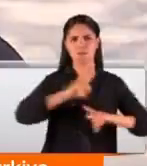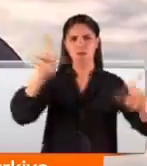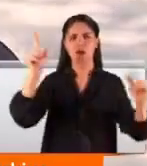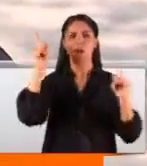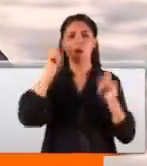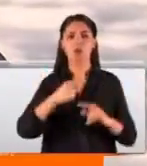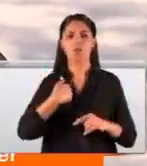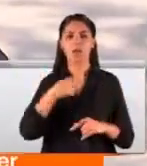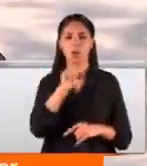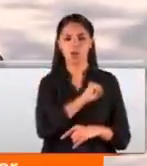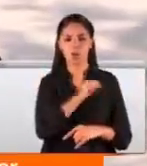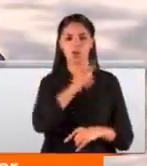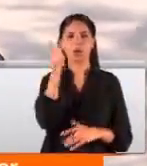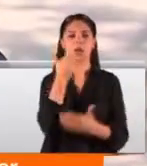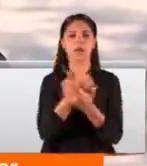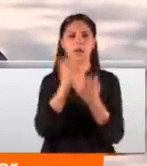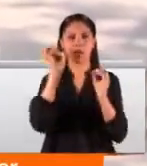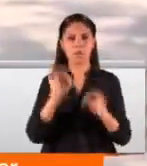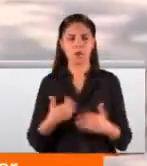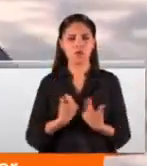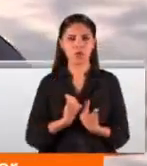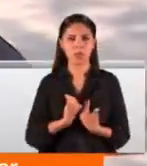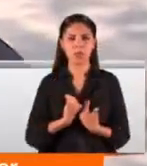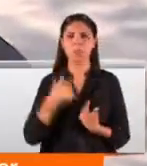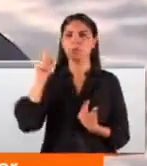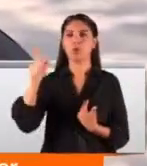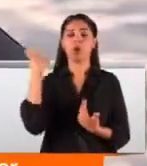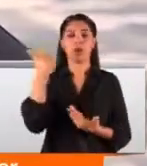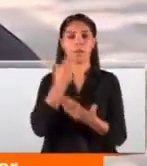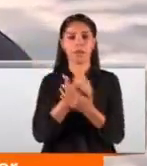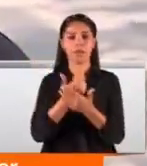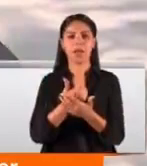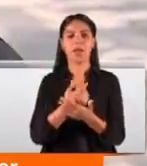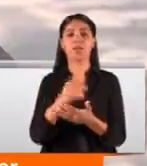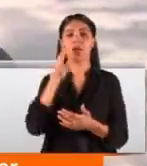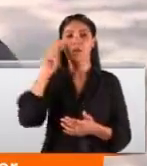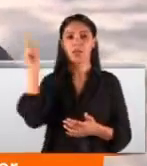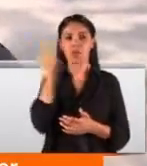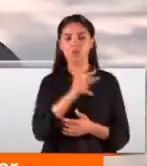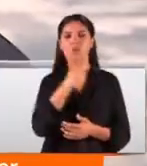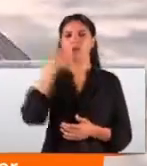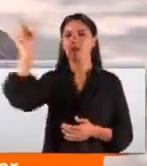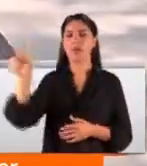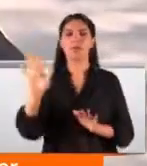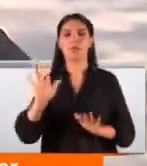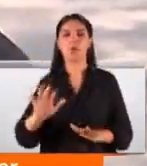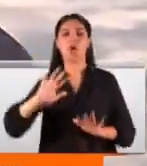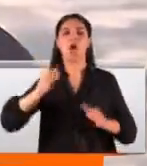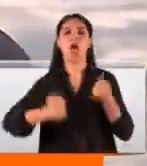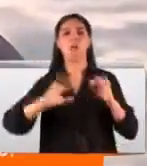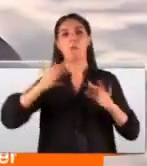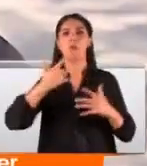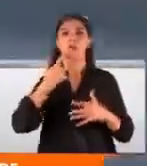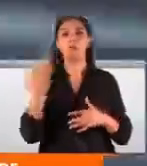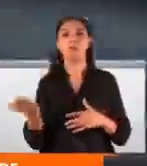doğal olarak korktum ve kamera kaydı almaya başladım bu sefer. Onu görünce zaten birazcık durdu. Bu sefer de araba bozuldu deyip kenarı çekip